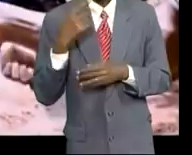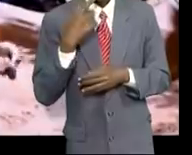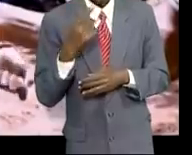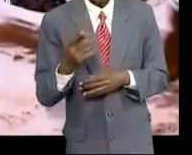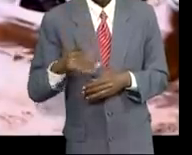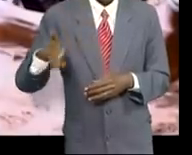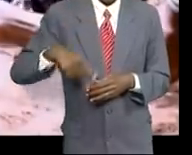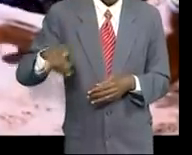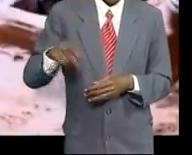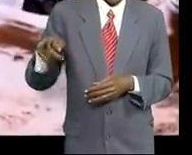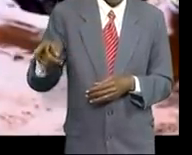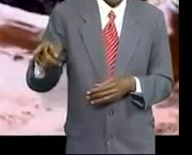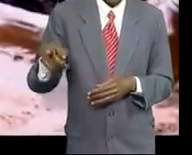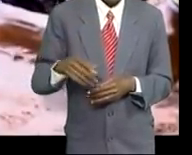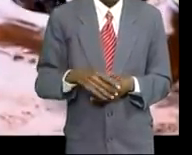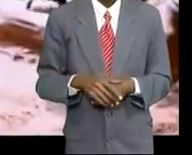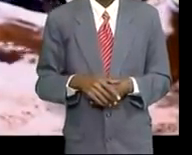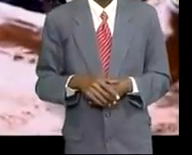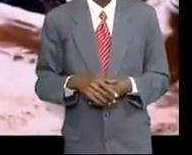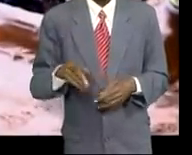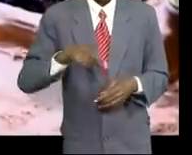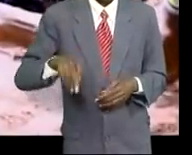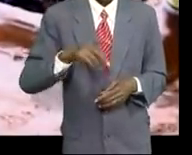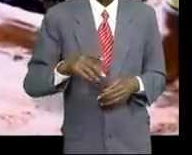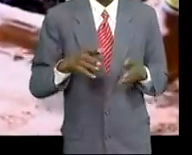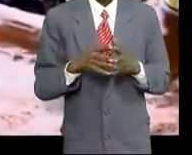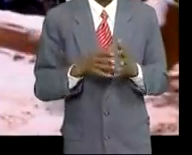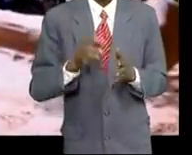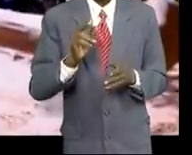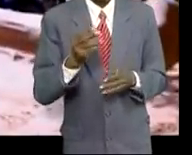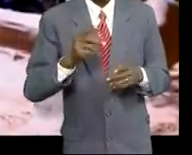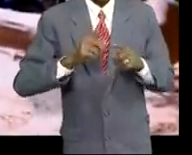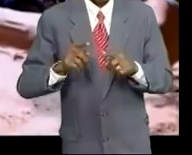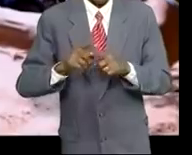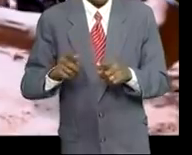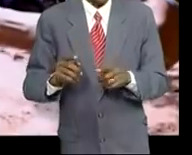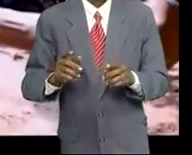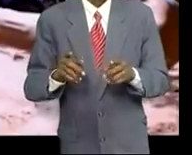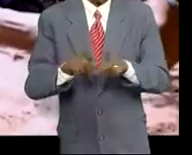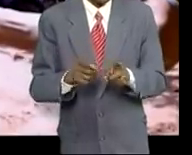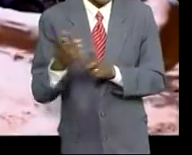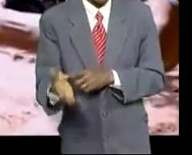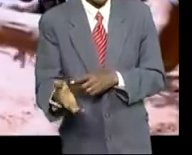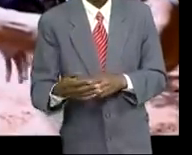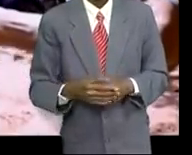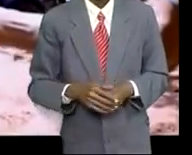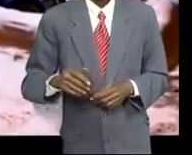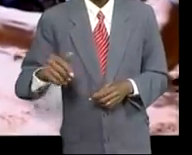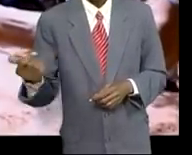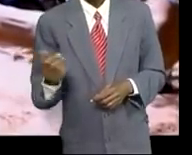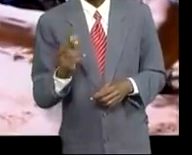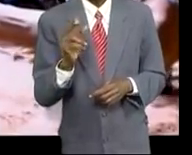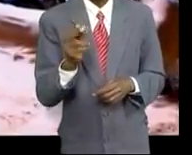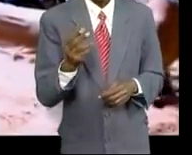une province déclarée minière par le ministère national des Mines. Et puis, il y a certains minéraux qui se trouvent dans